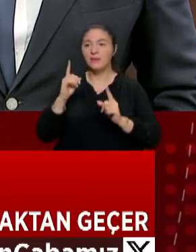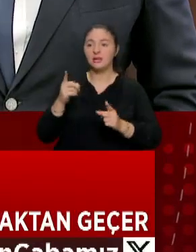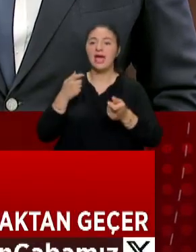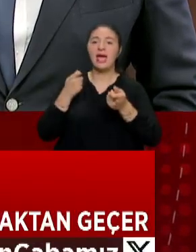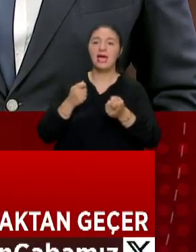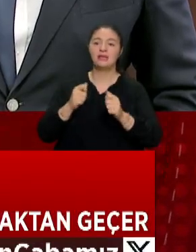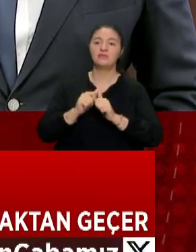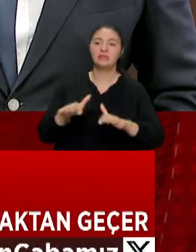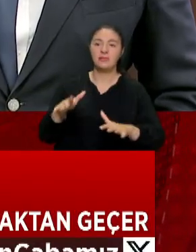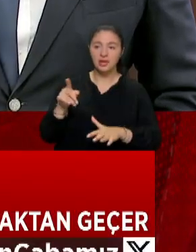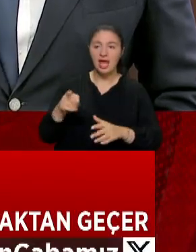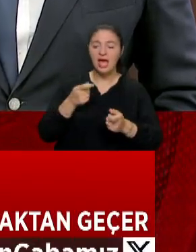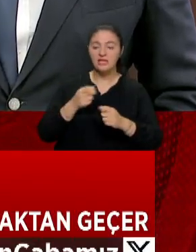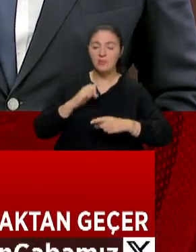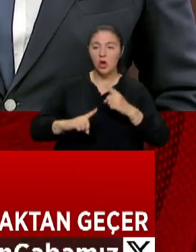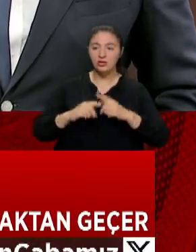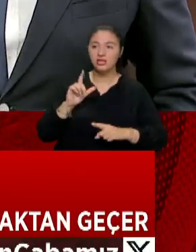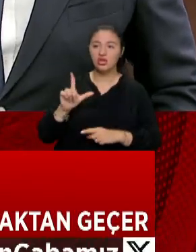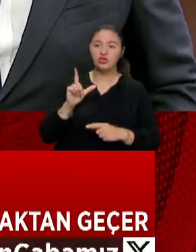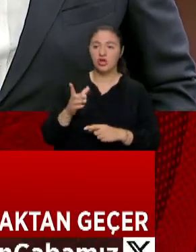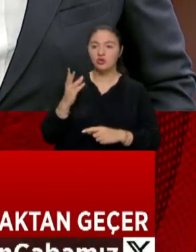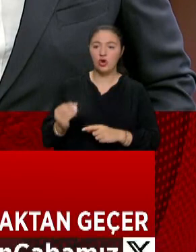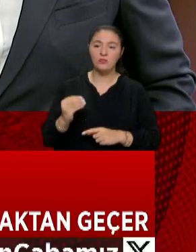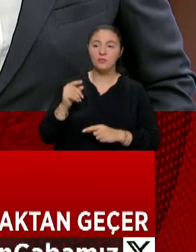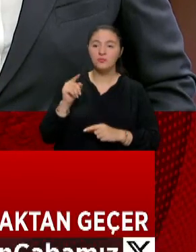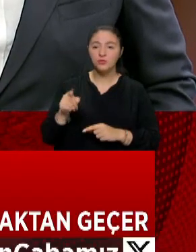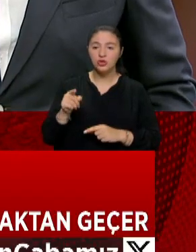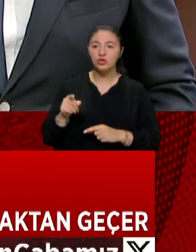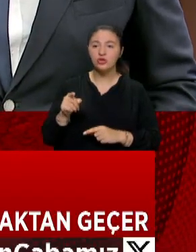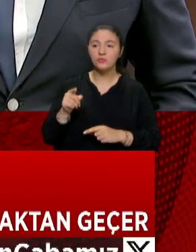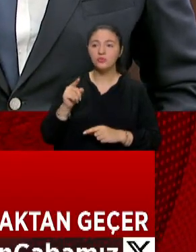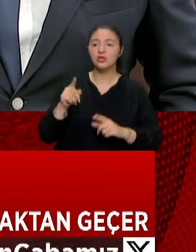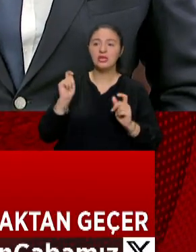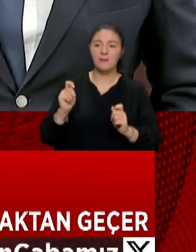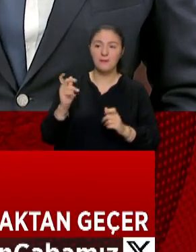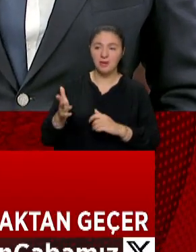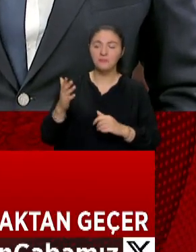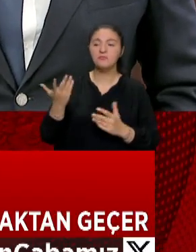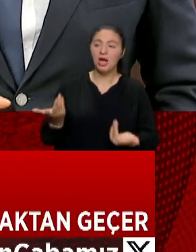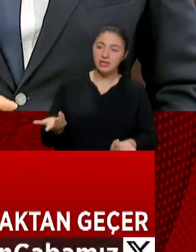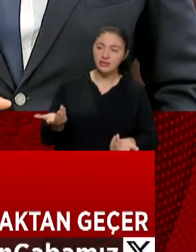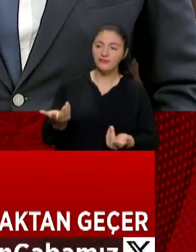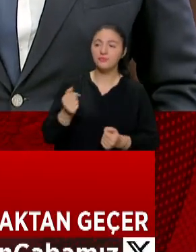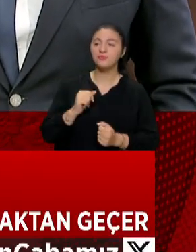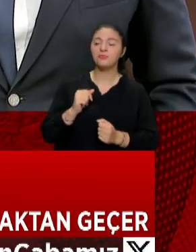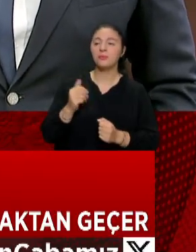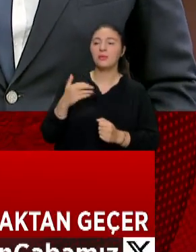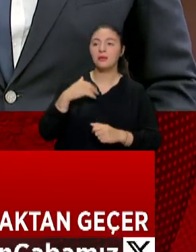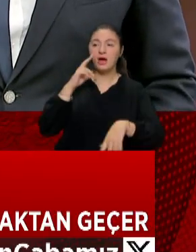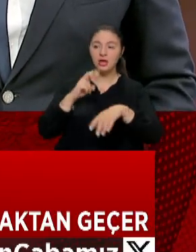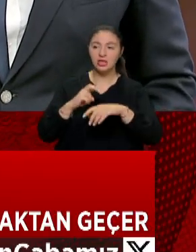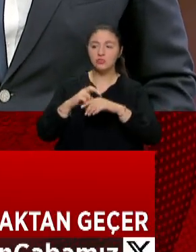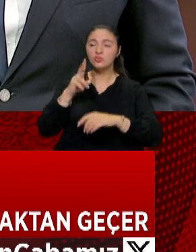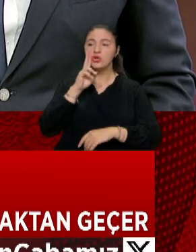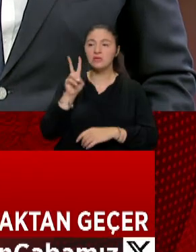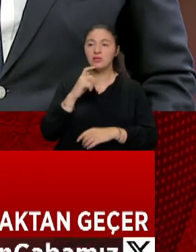eğitim sistemine eğitim politikasına ihtiyaç duymak bunu yapmak Maalesef benim hatırladığım